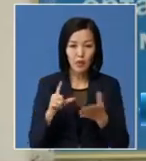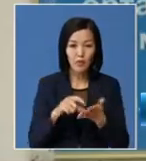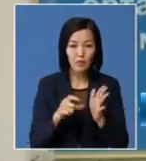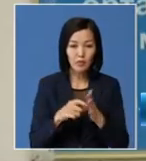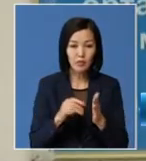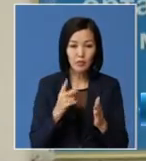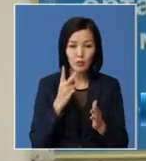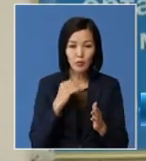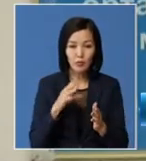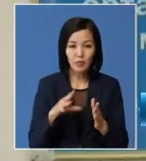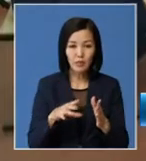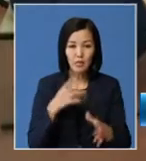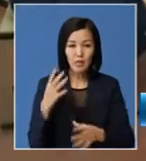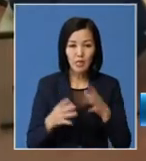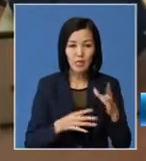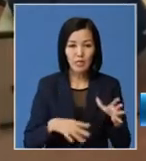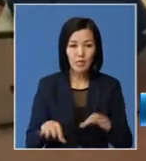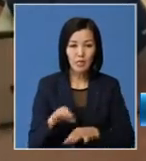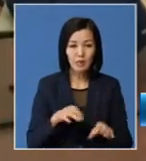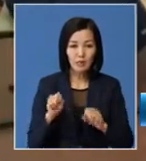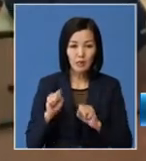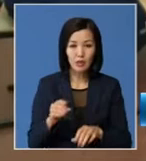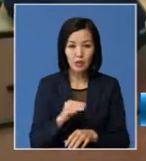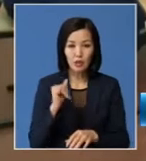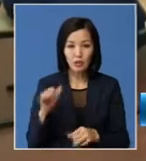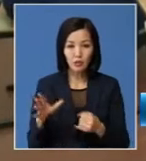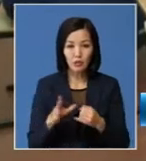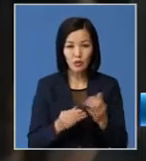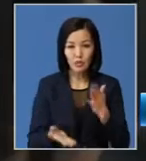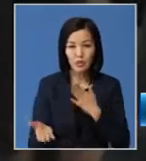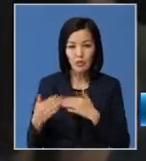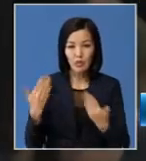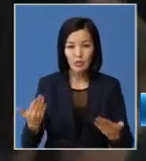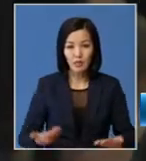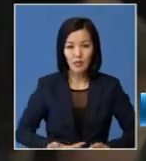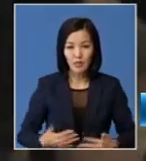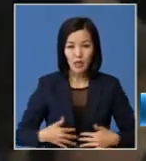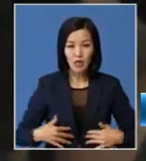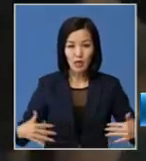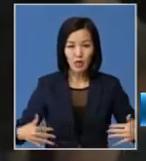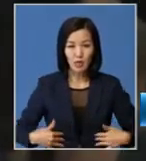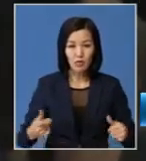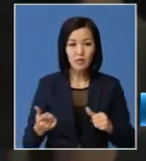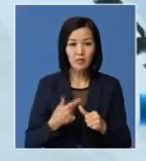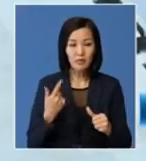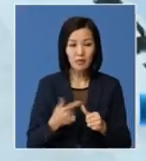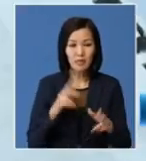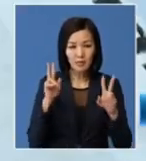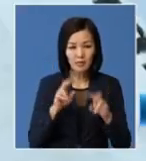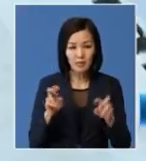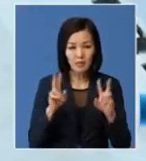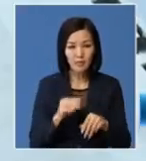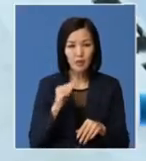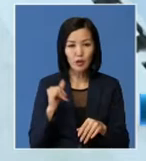Әліпбаева. Халықаралық ғылыми жобада қорғаған тақырыбы Жетісу жерінде ертеде тіршілік еткен жануарлар деп аталады. Ізденімпаз шәкірт